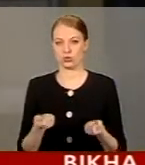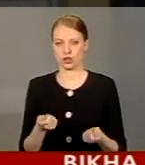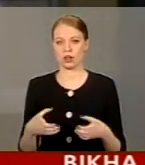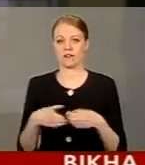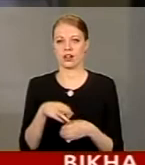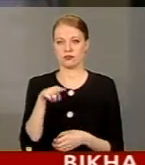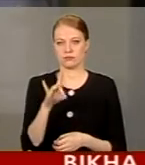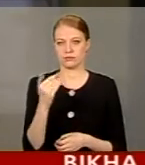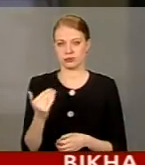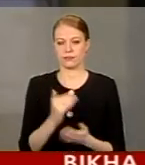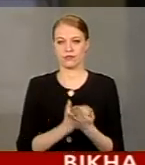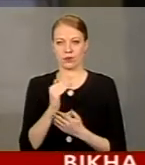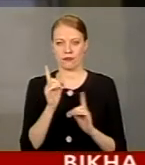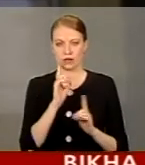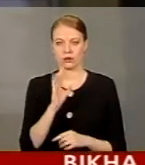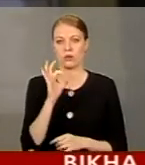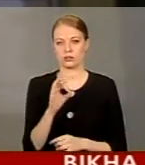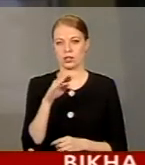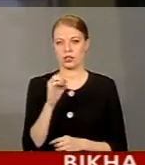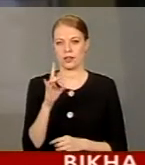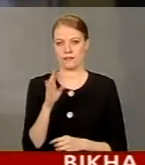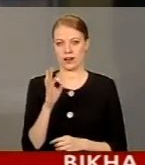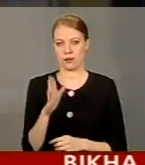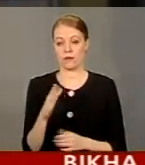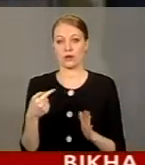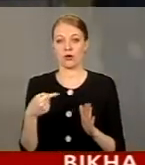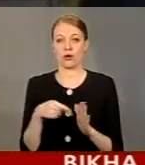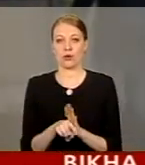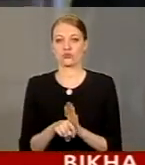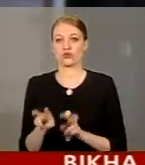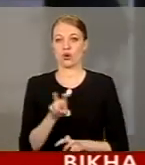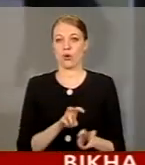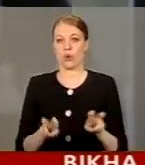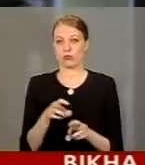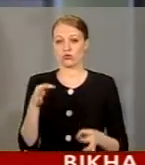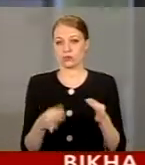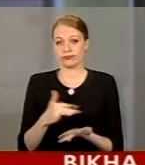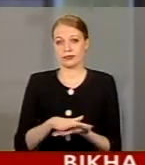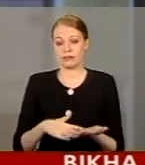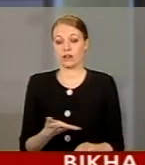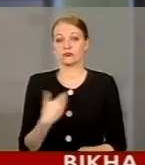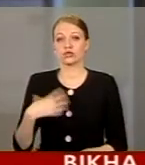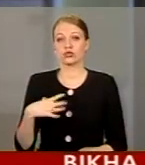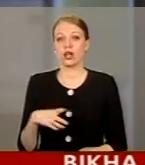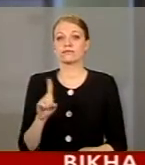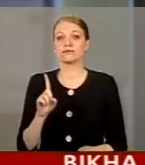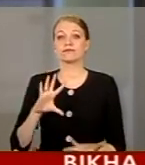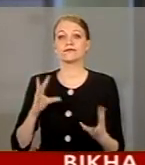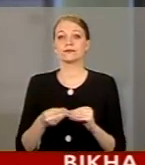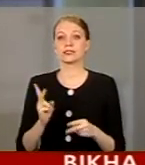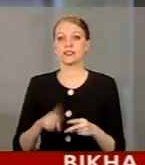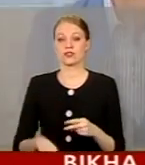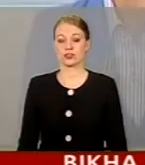фракції Партії регіонів Верховній Раді Олександра Єфремова. Отже, обшук у суді триває, і ми чекаємо, чим він